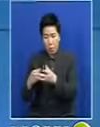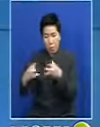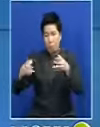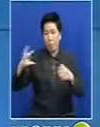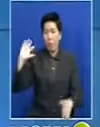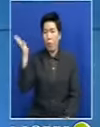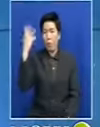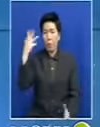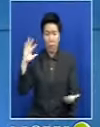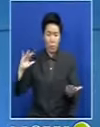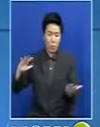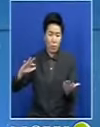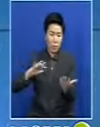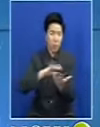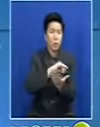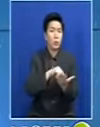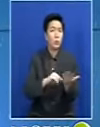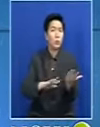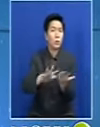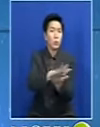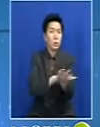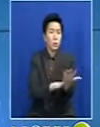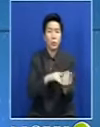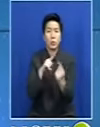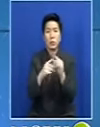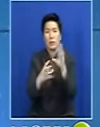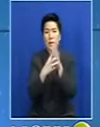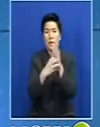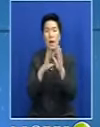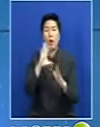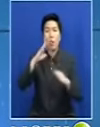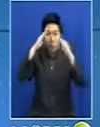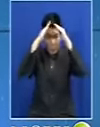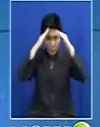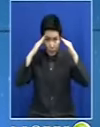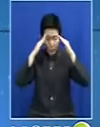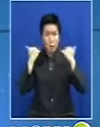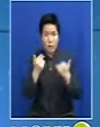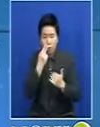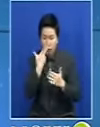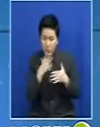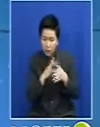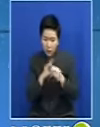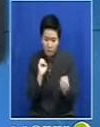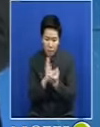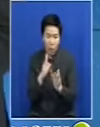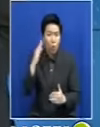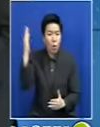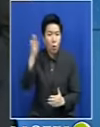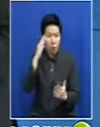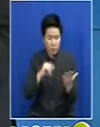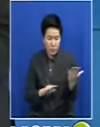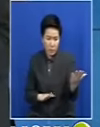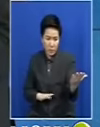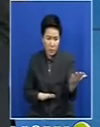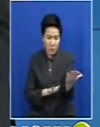ะครับก็จะพัดเข้ามาปกคลุมบริเวณของพื้นที่ทางด้านตอนกลางของประเทศเวียดนามครับแล้วก็จะเหนี่ยวนำกระแสลมทางด้านทิศตะวันตกเข้